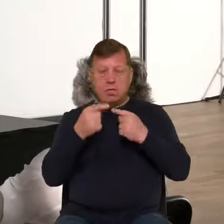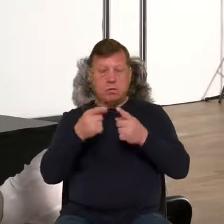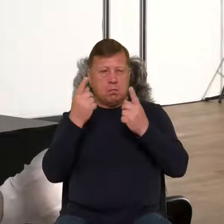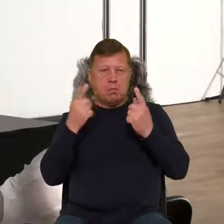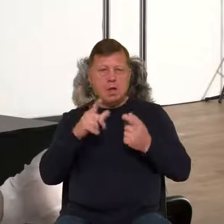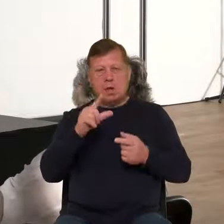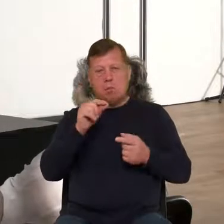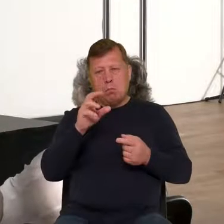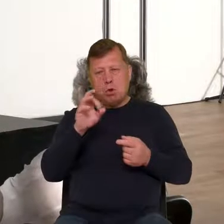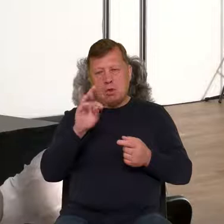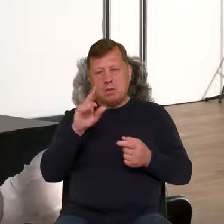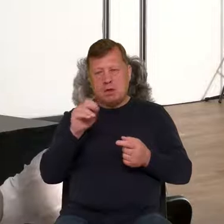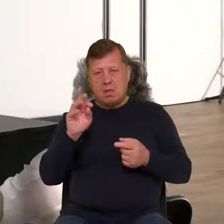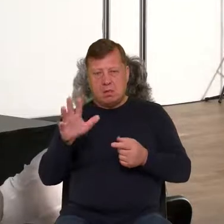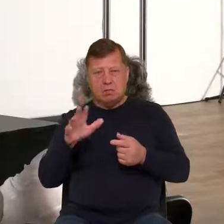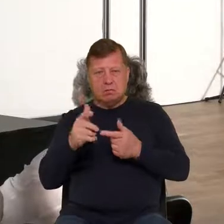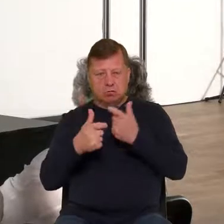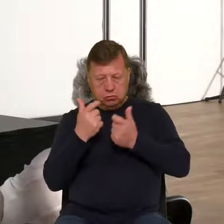Nasza